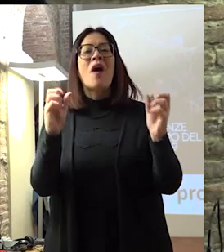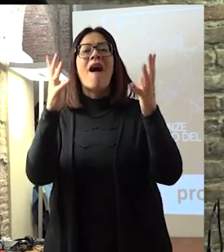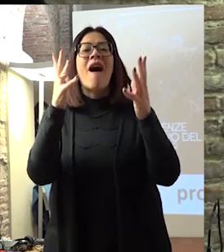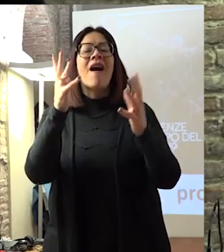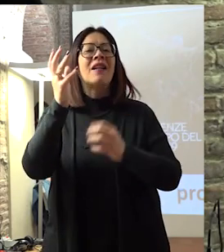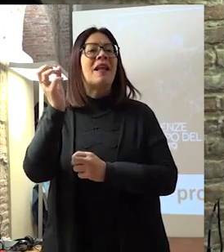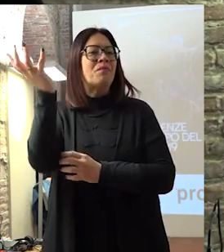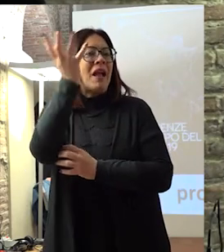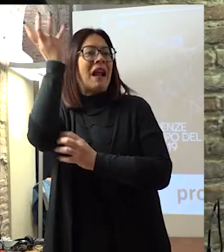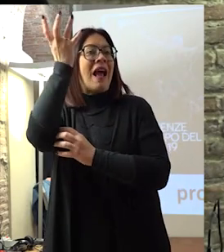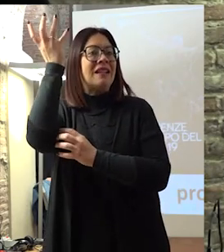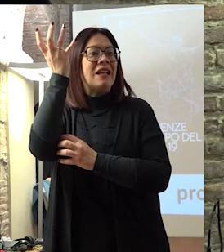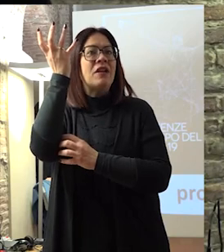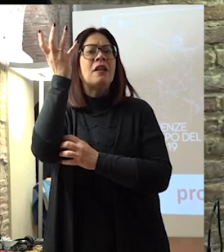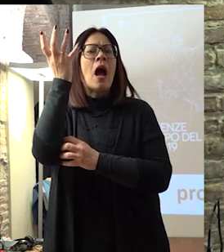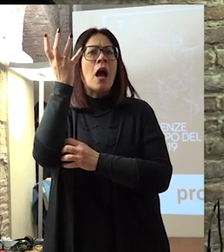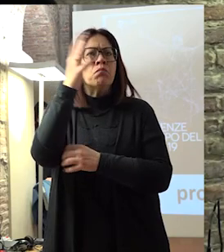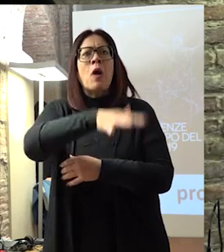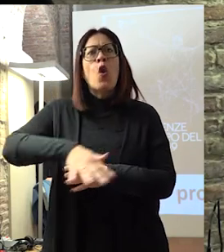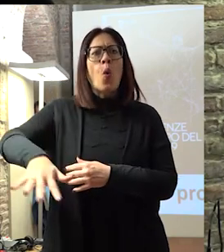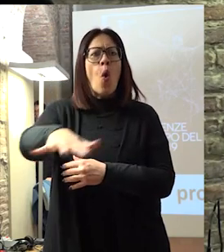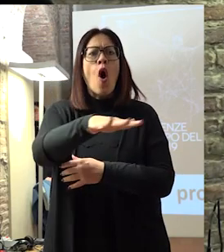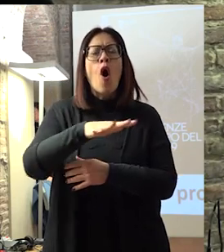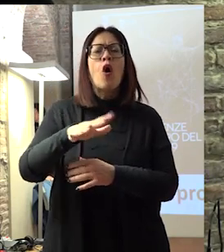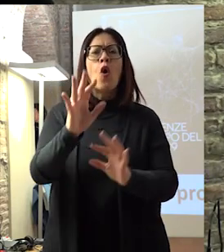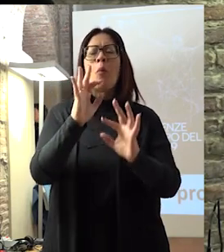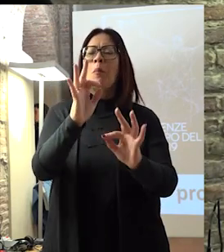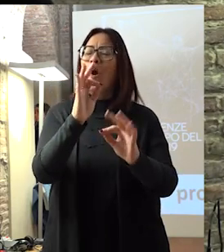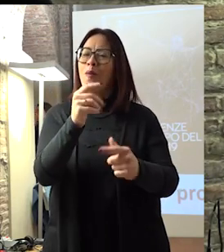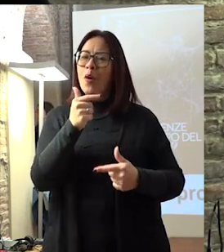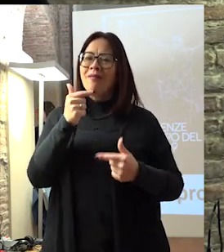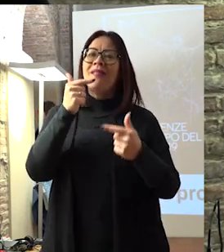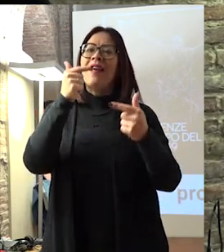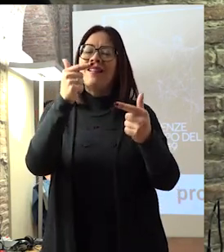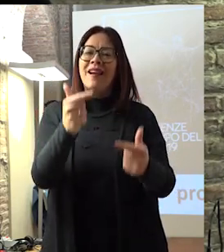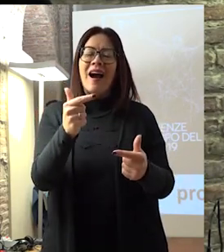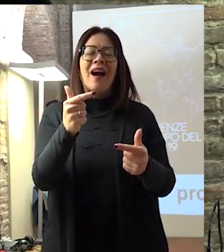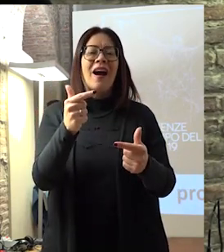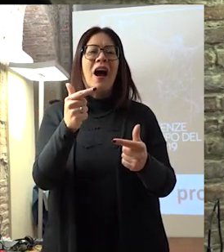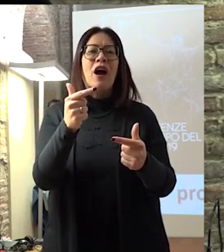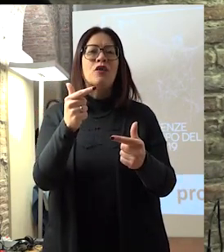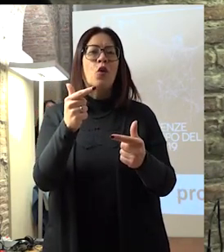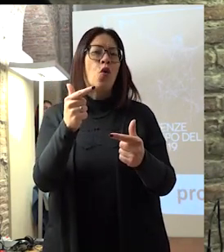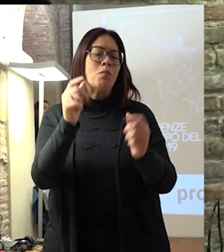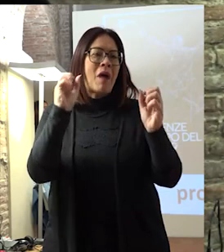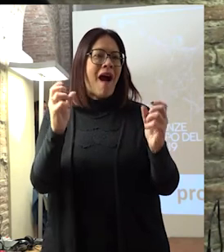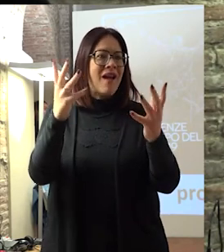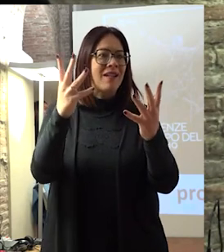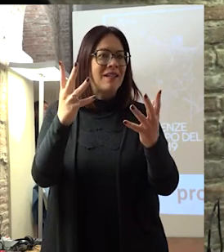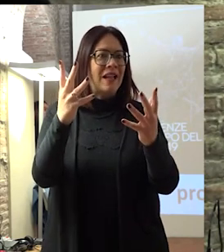creatività in un posto, in un luogo deputato a